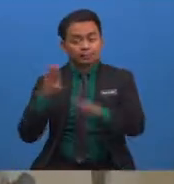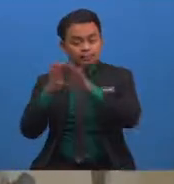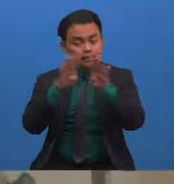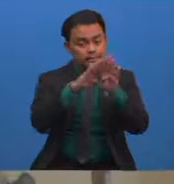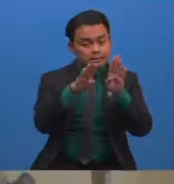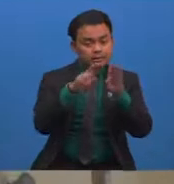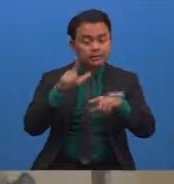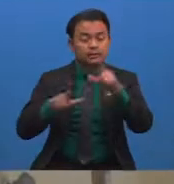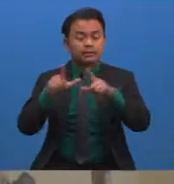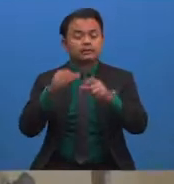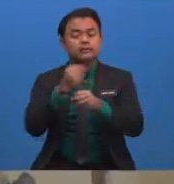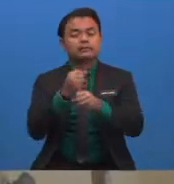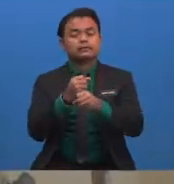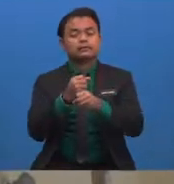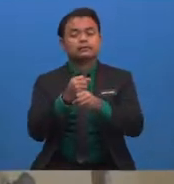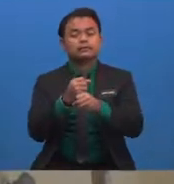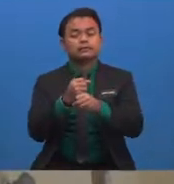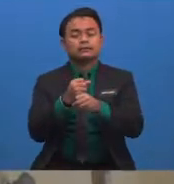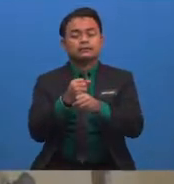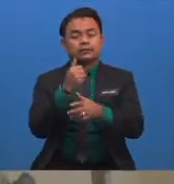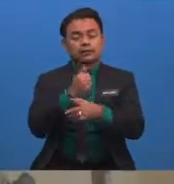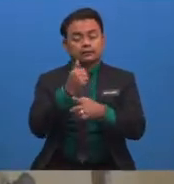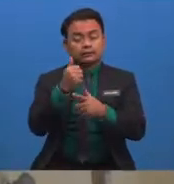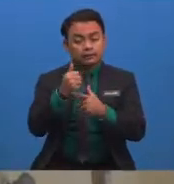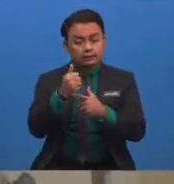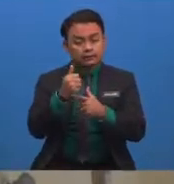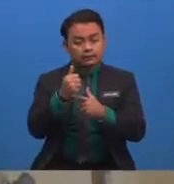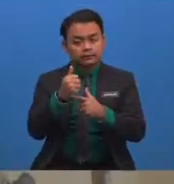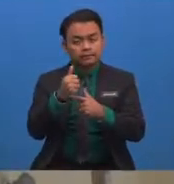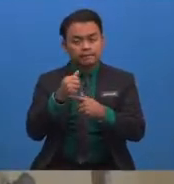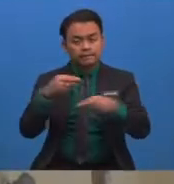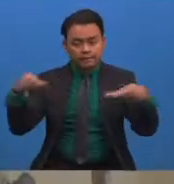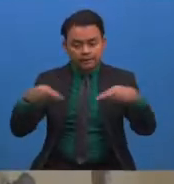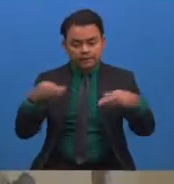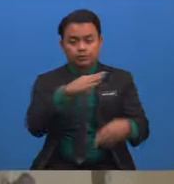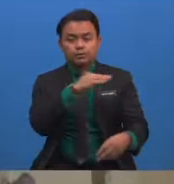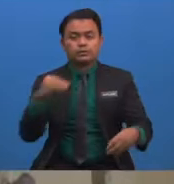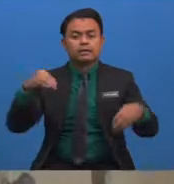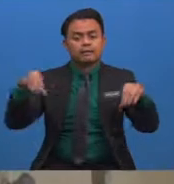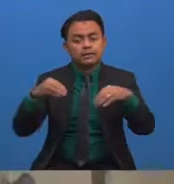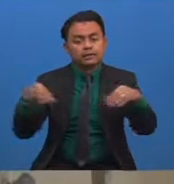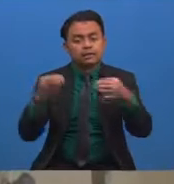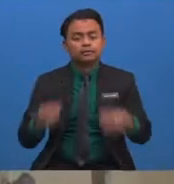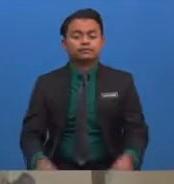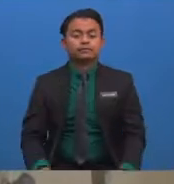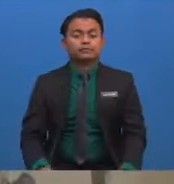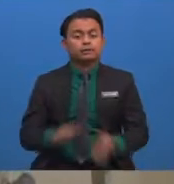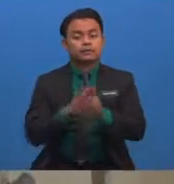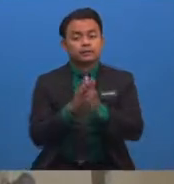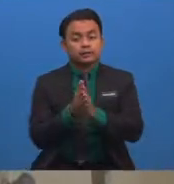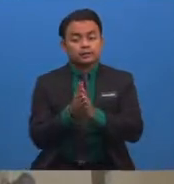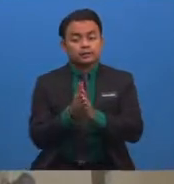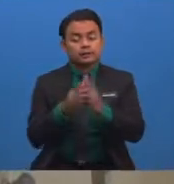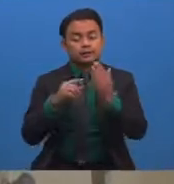memasak antara teknik merebus dan mencelur. Jadi, melalui amali hari ini,